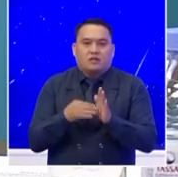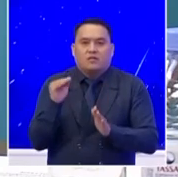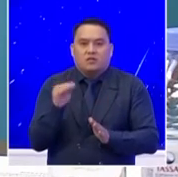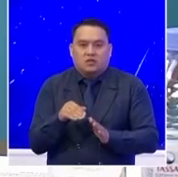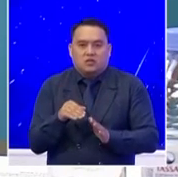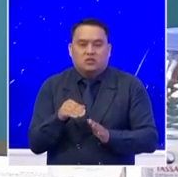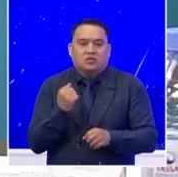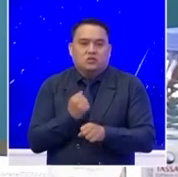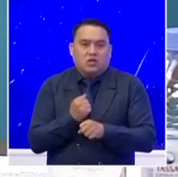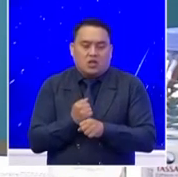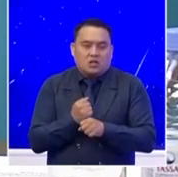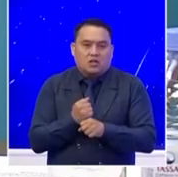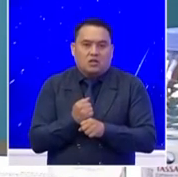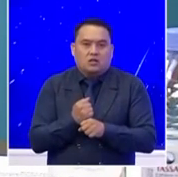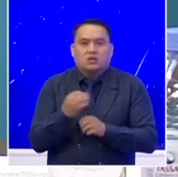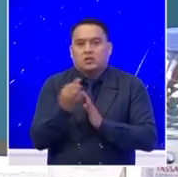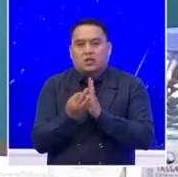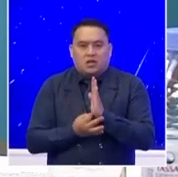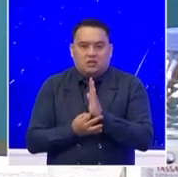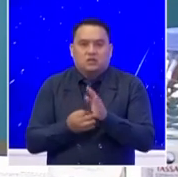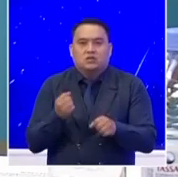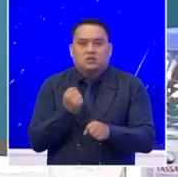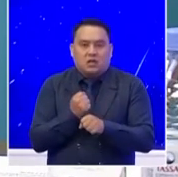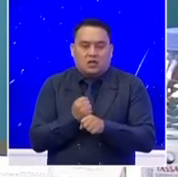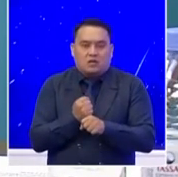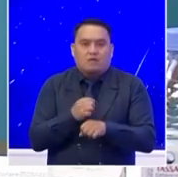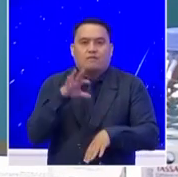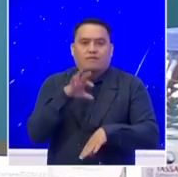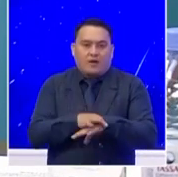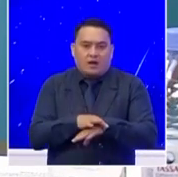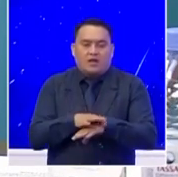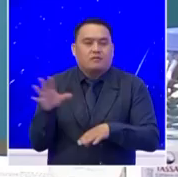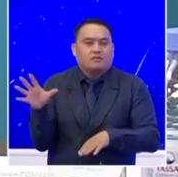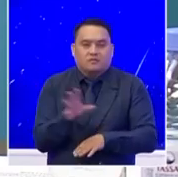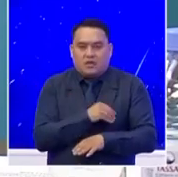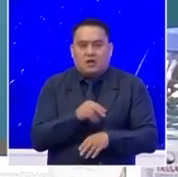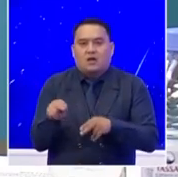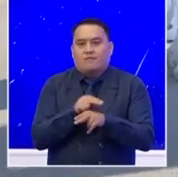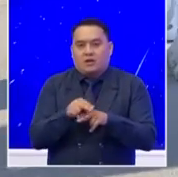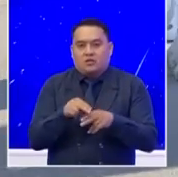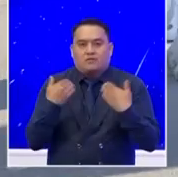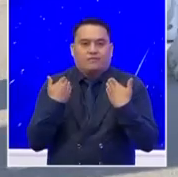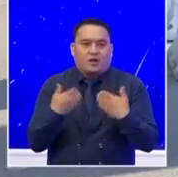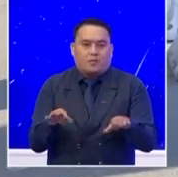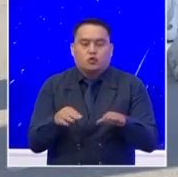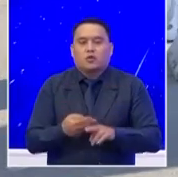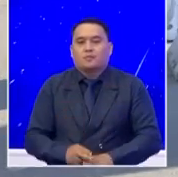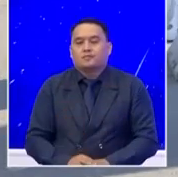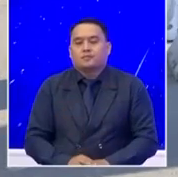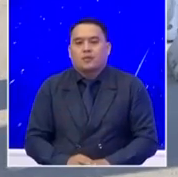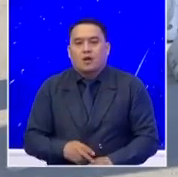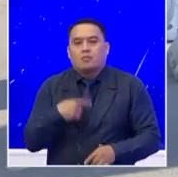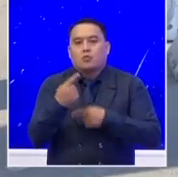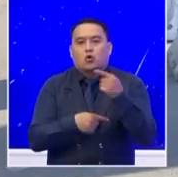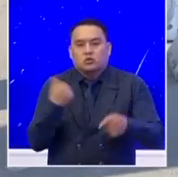должен сделать, тестов должен сделать, выявить всех подряд, вылечить и выпустить. Напомним, с прошлой недели